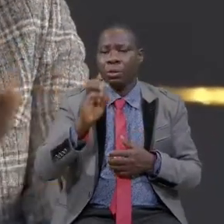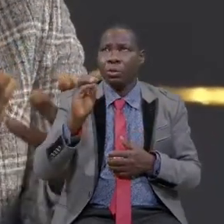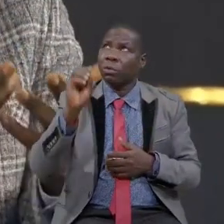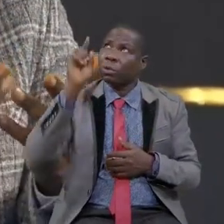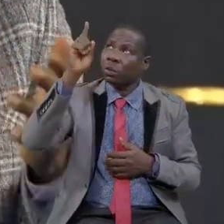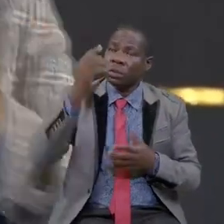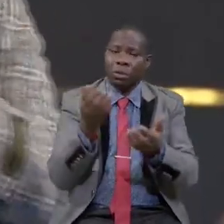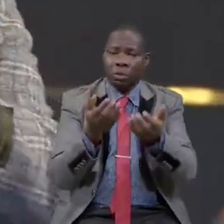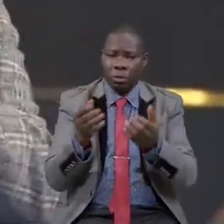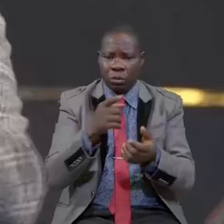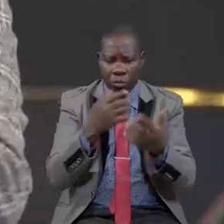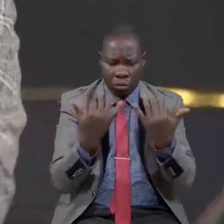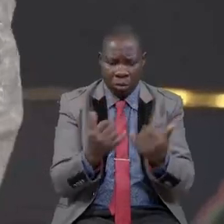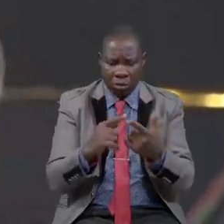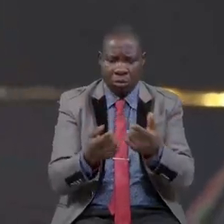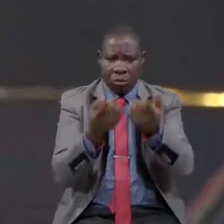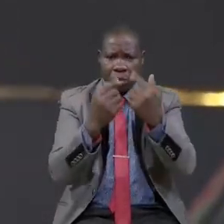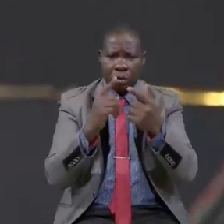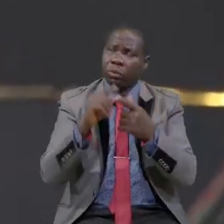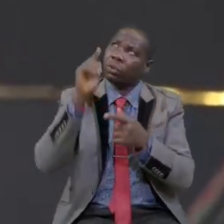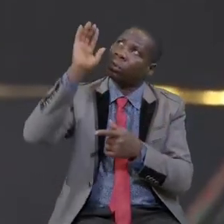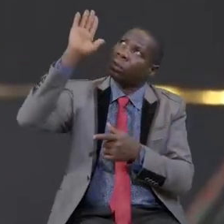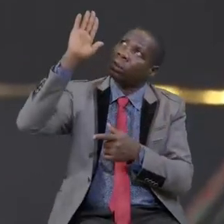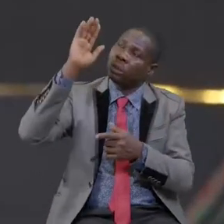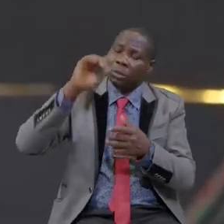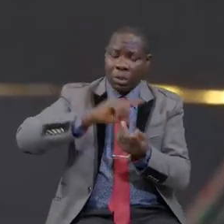Alors il veut maintenant que tu viennes à lui.